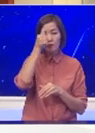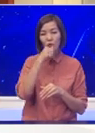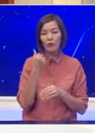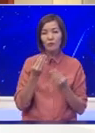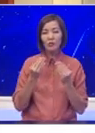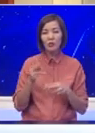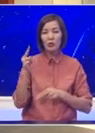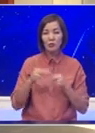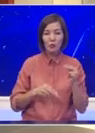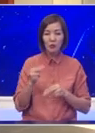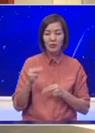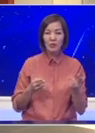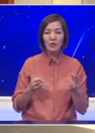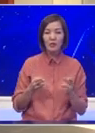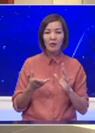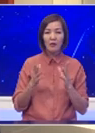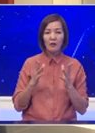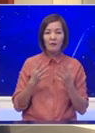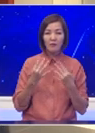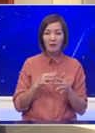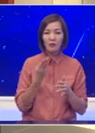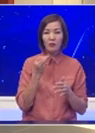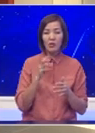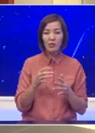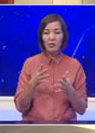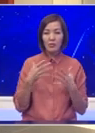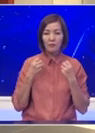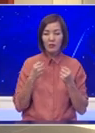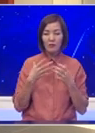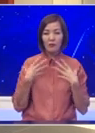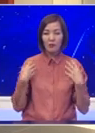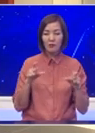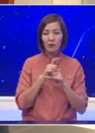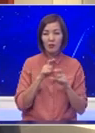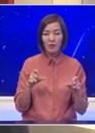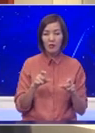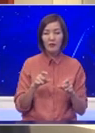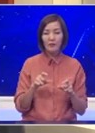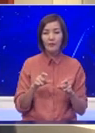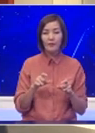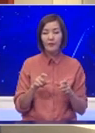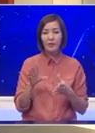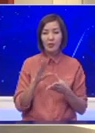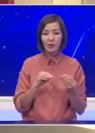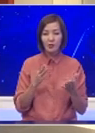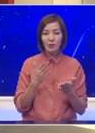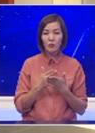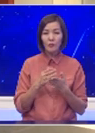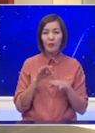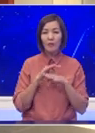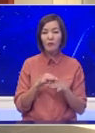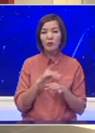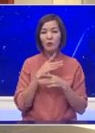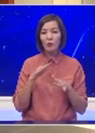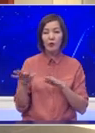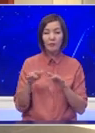сейчас строится в село Шелек физкультурно-оздоровительный комплекс. Помимо того, проводится